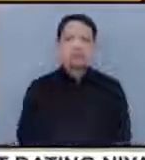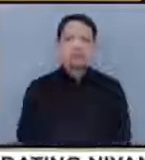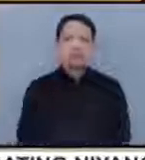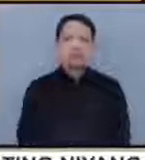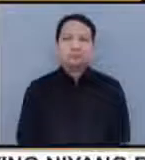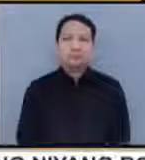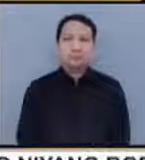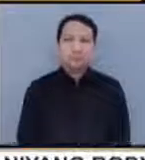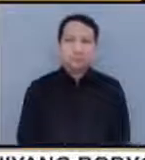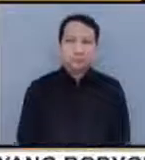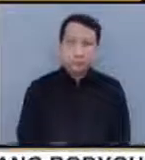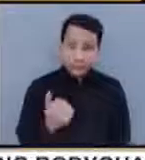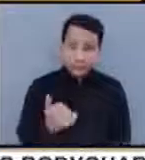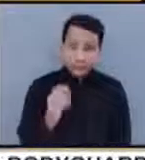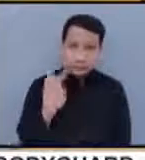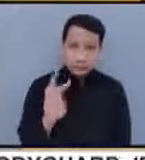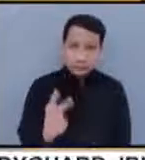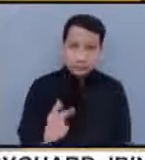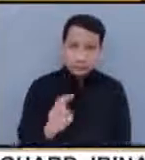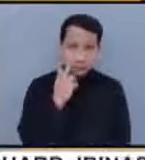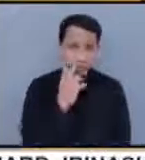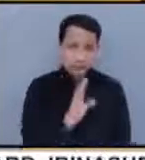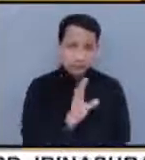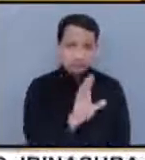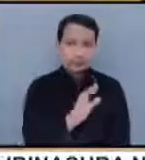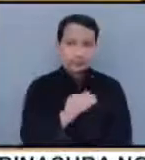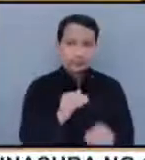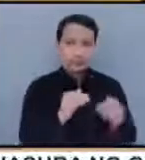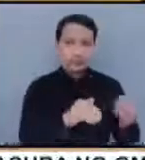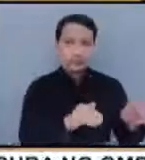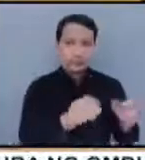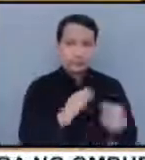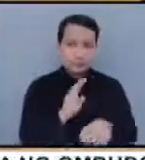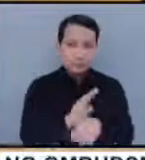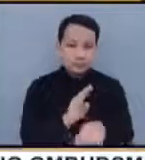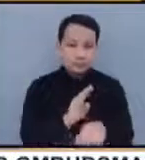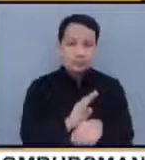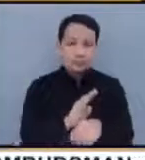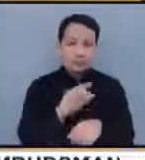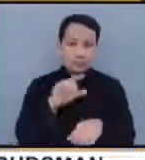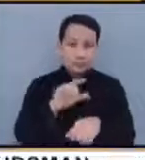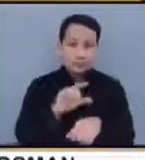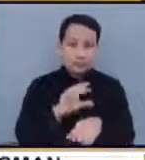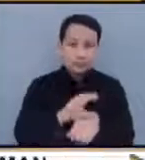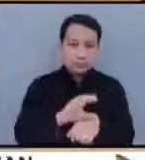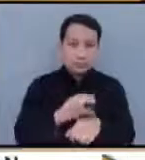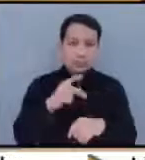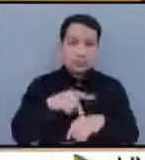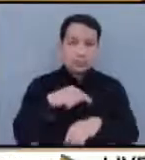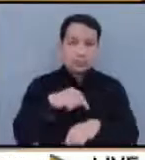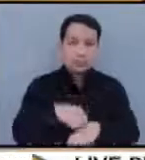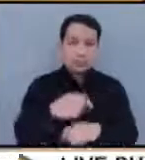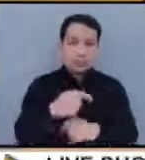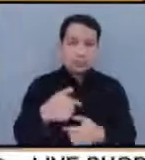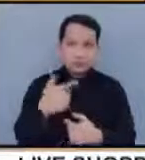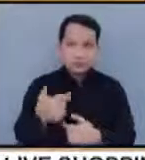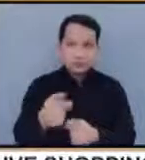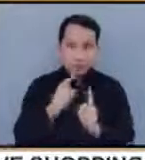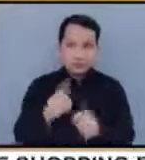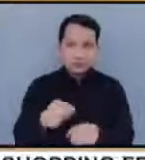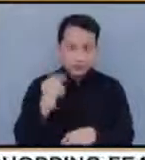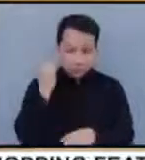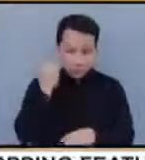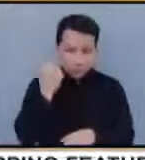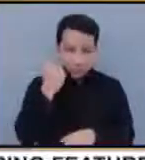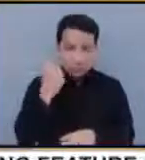Araw po ngayon ng Miyerkules, alamin po natin ang sitwasyon dyan sa Baclaran Church sa Parañaque City. May report si Joshua Garcia.